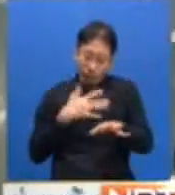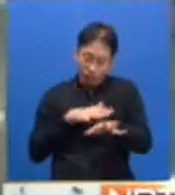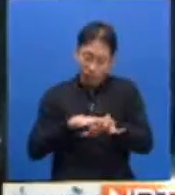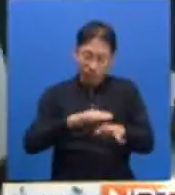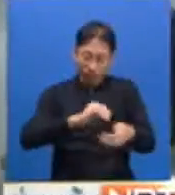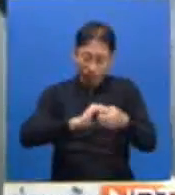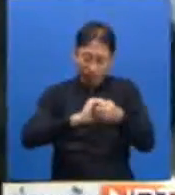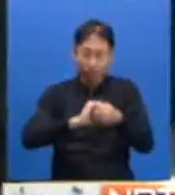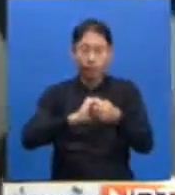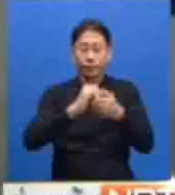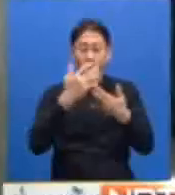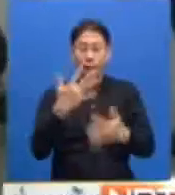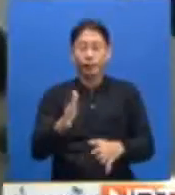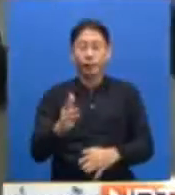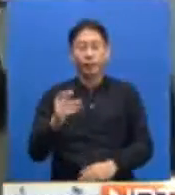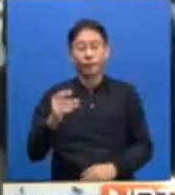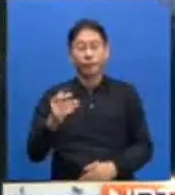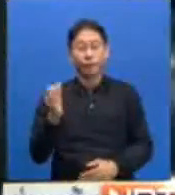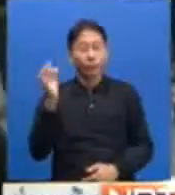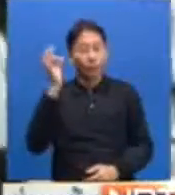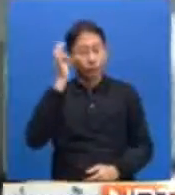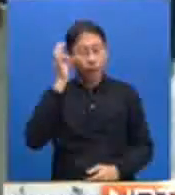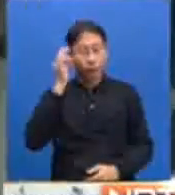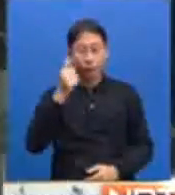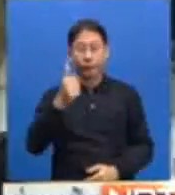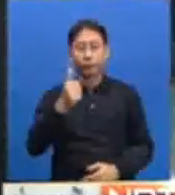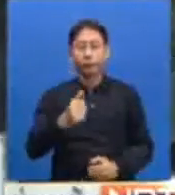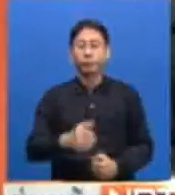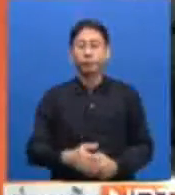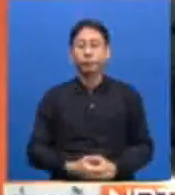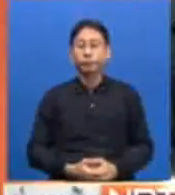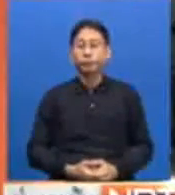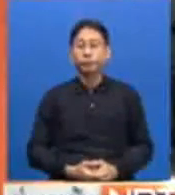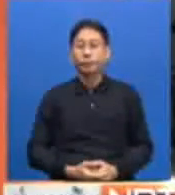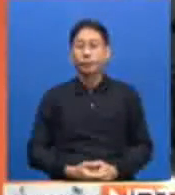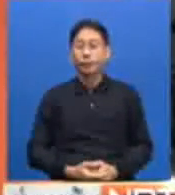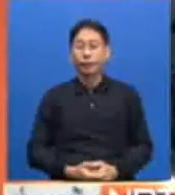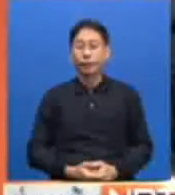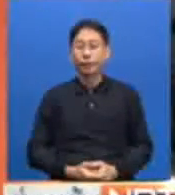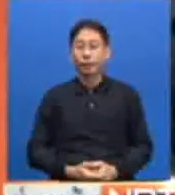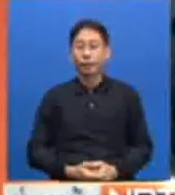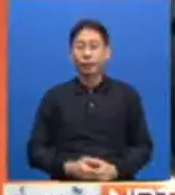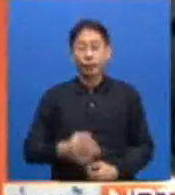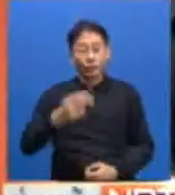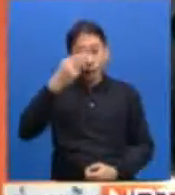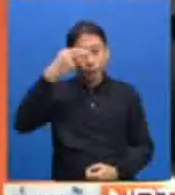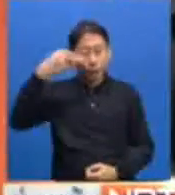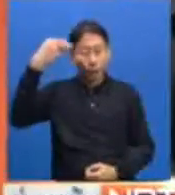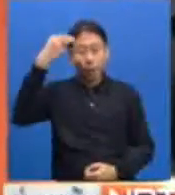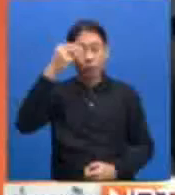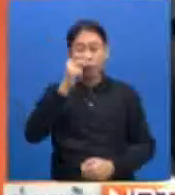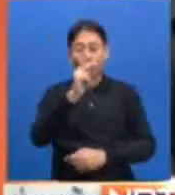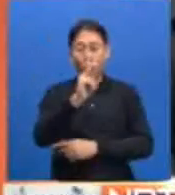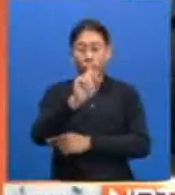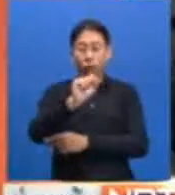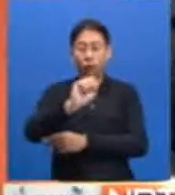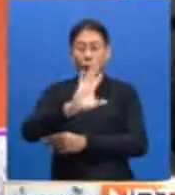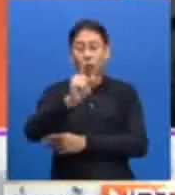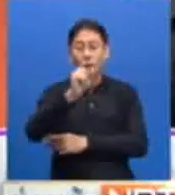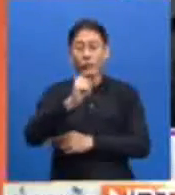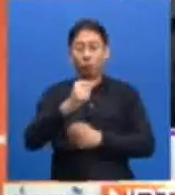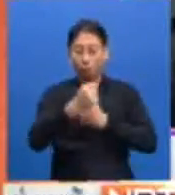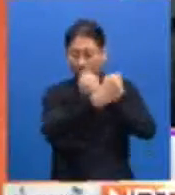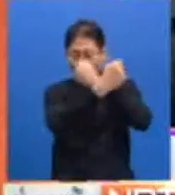นี้ต่อไปไปฟังเสียงพลโทหฤทธิ์ค่ะ สำคัญก็คือความเป็นห่วงของทางคสช.คือความปลอดภัยน